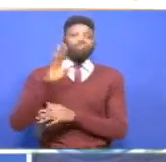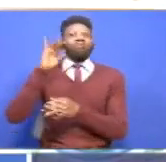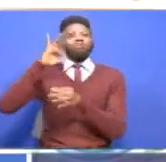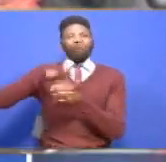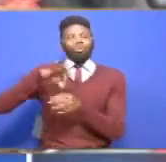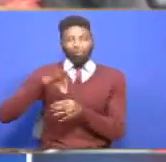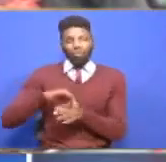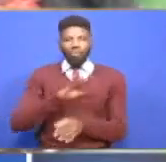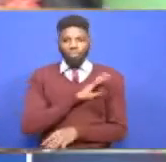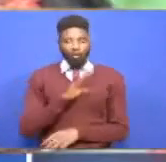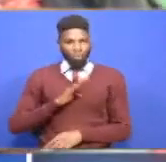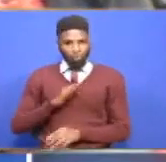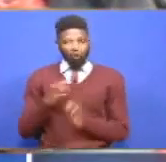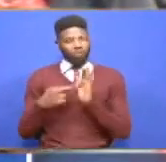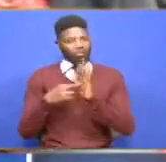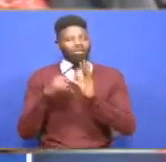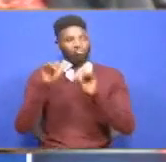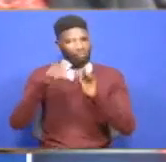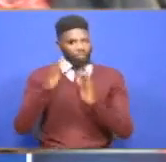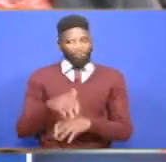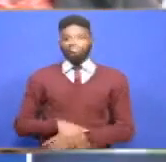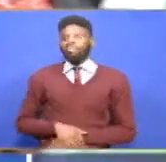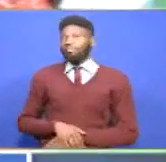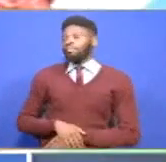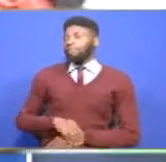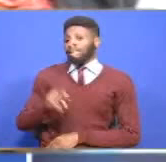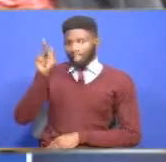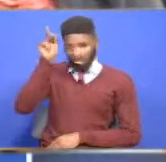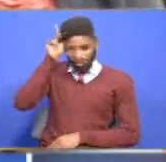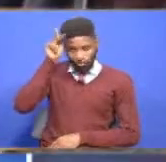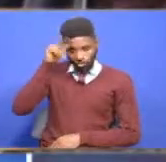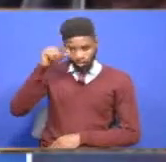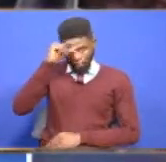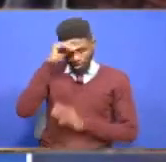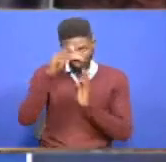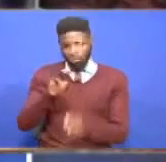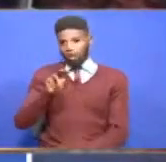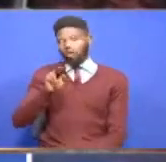inarepresent wakulima. Kiambu Governor James Nyoro has urged the government to consider